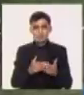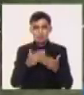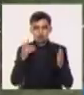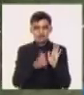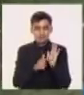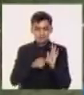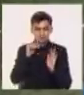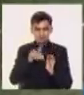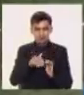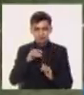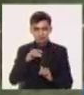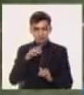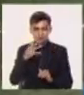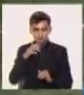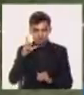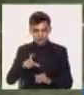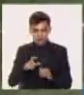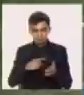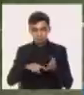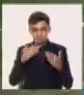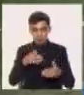70,5 тысяч человек.